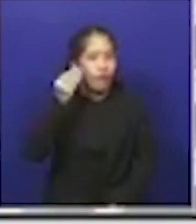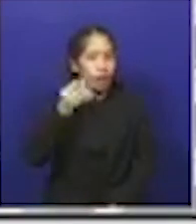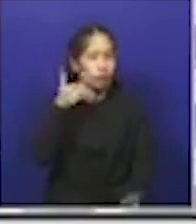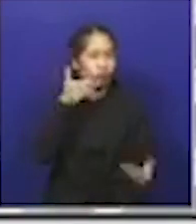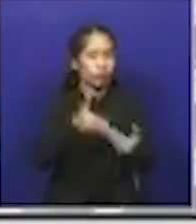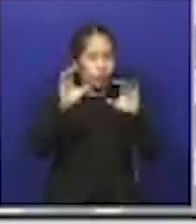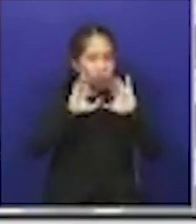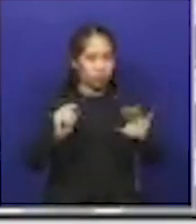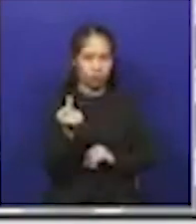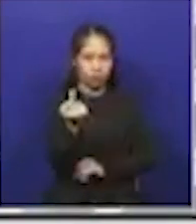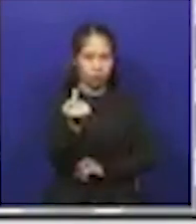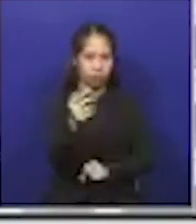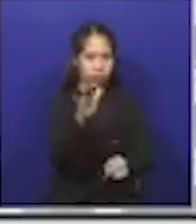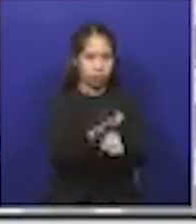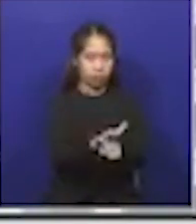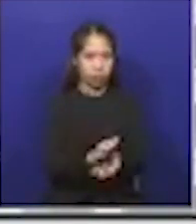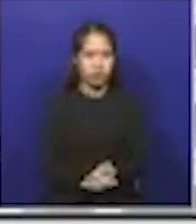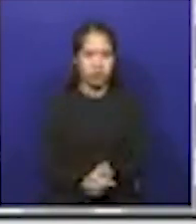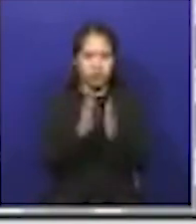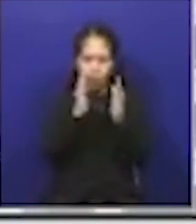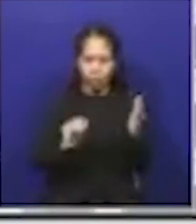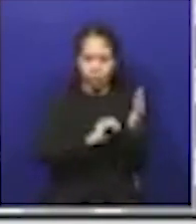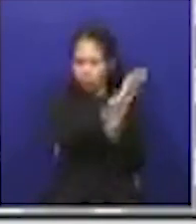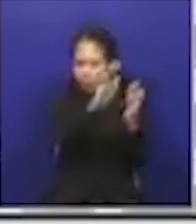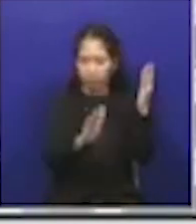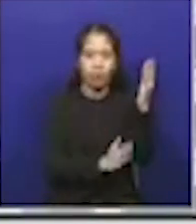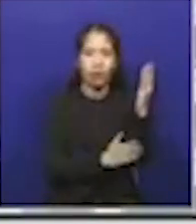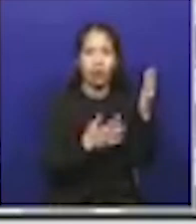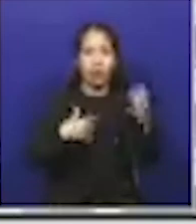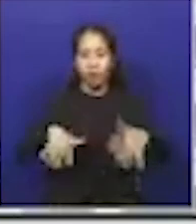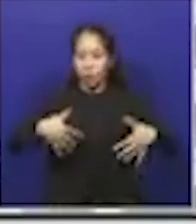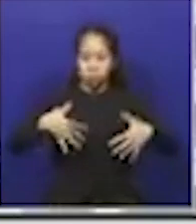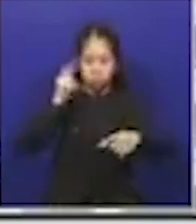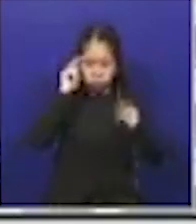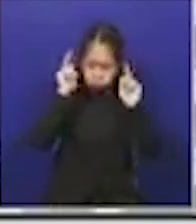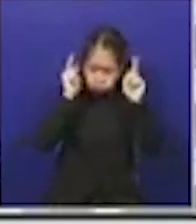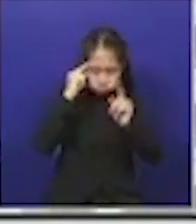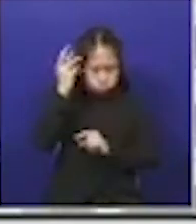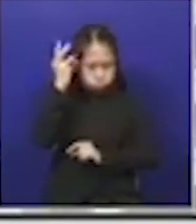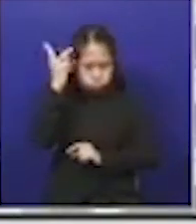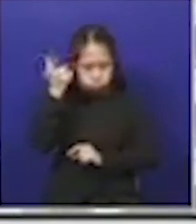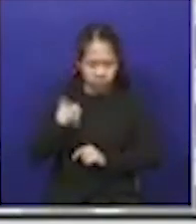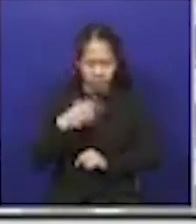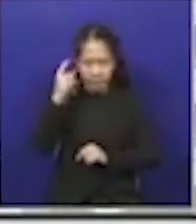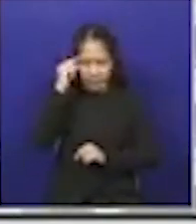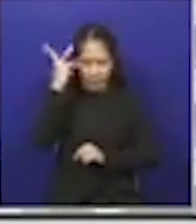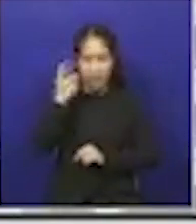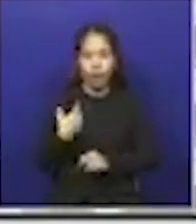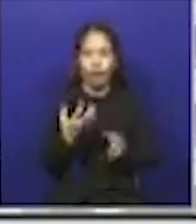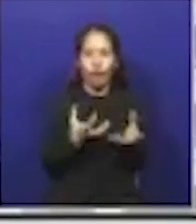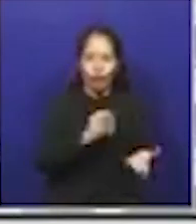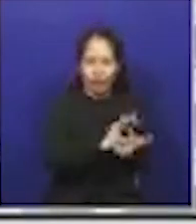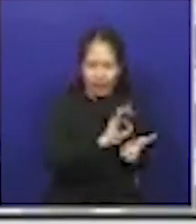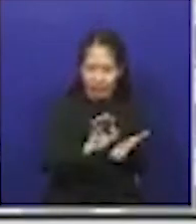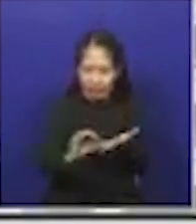เป็นหลักคนทั้งประเทศแตกตื่นโกลาหลวิ่งไปจะไปซื้อของจะไปทำอะไร